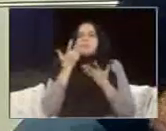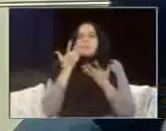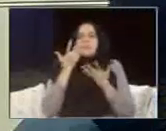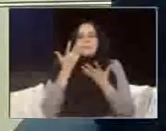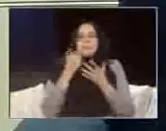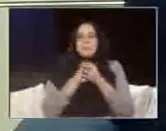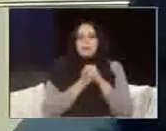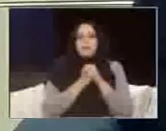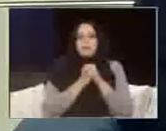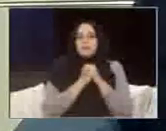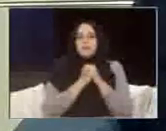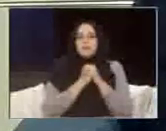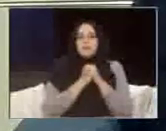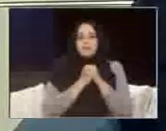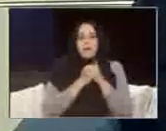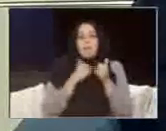الله